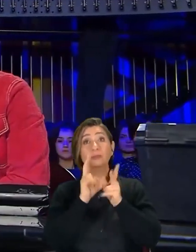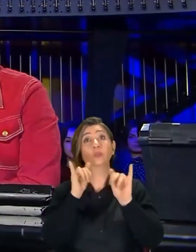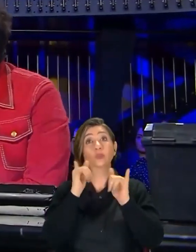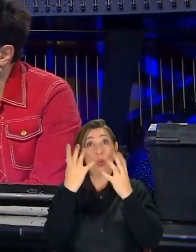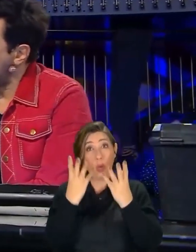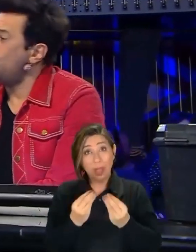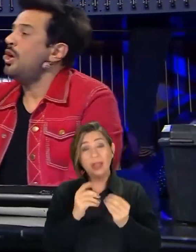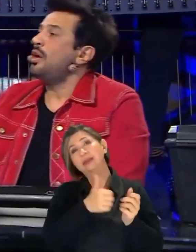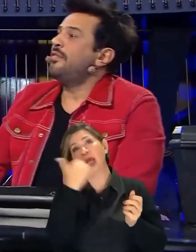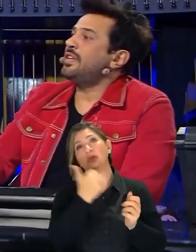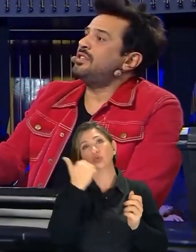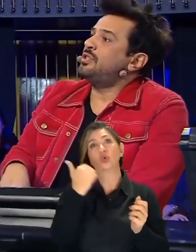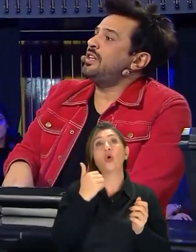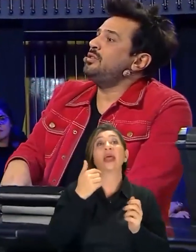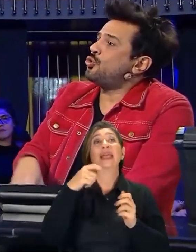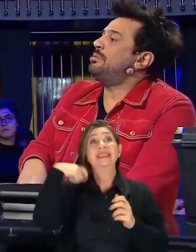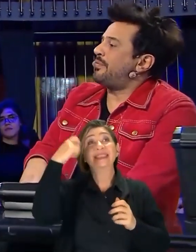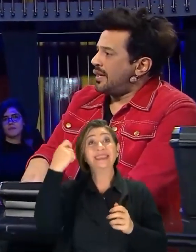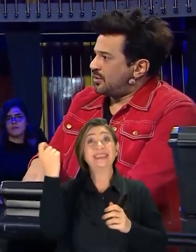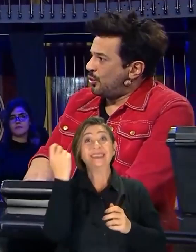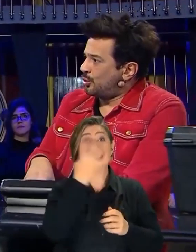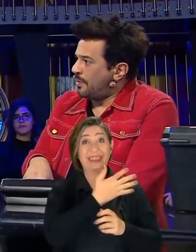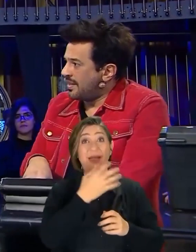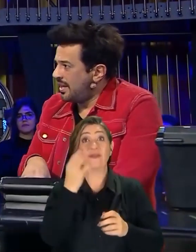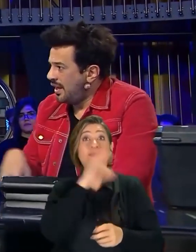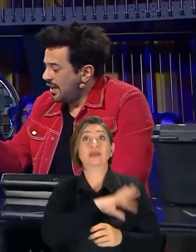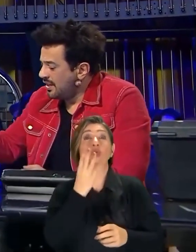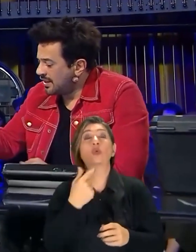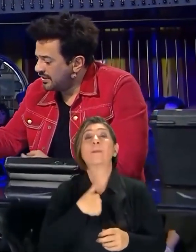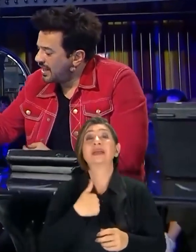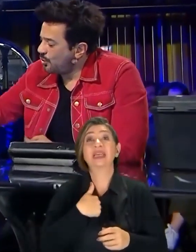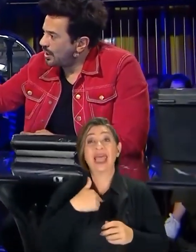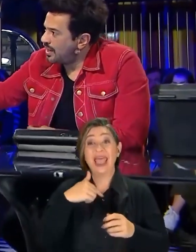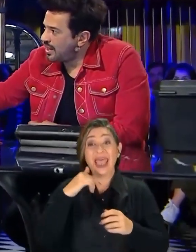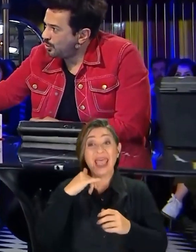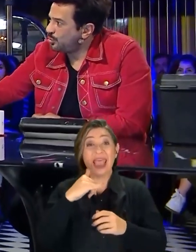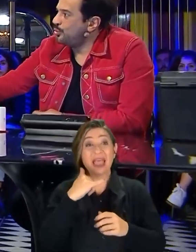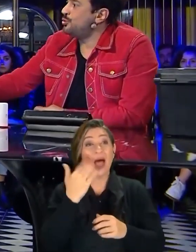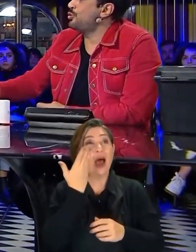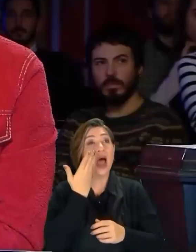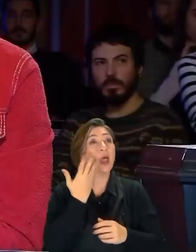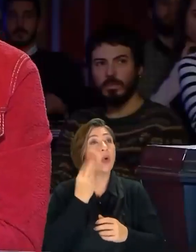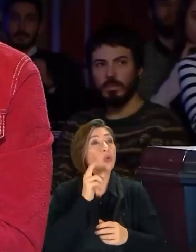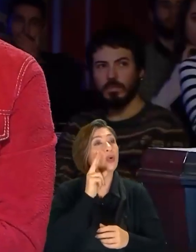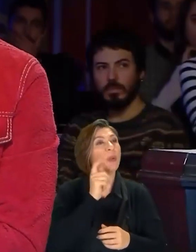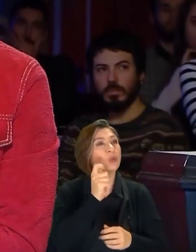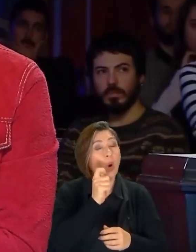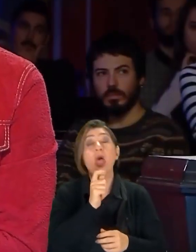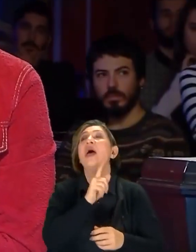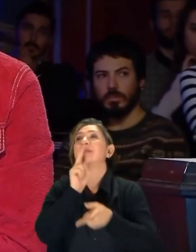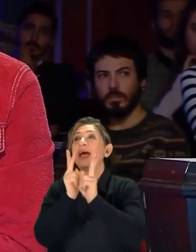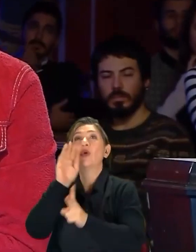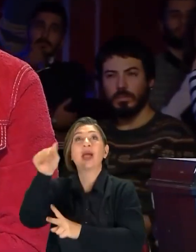olanlar daha çok geçiyor ve de dizilerin şöyle bir faydası oldu bence yakından orada hayran olduğu oyuncuyu görmek adına